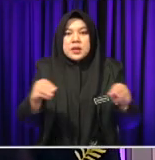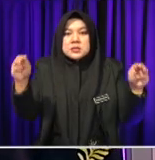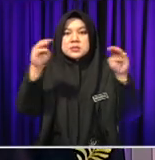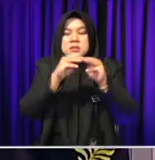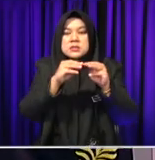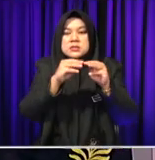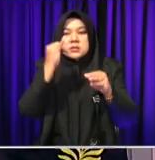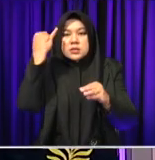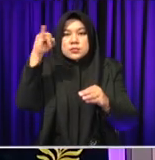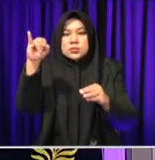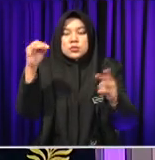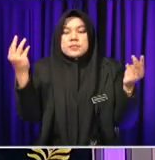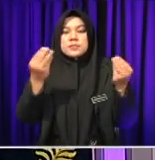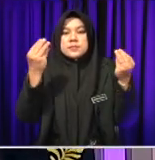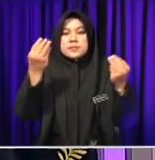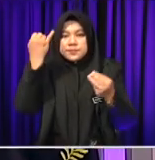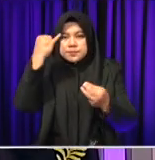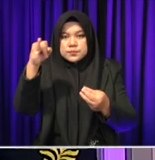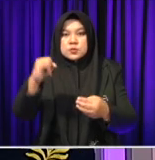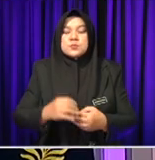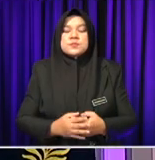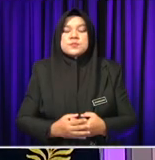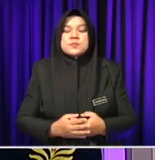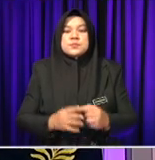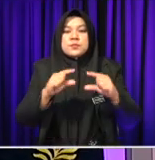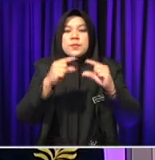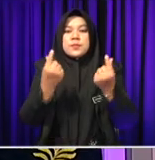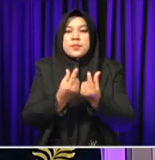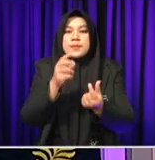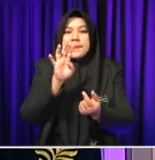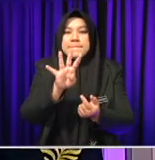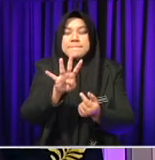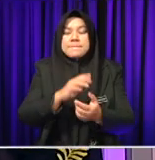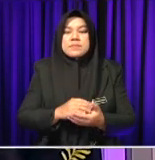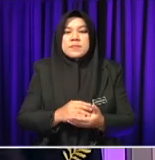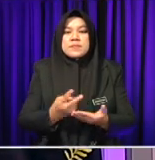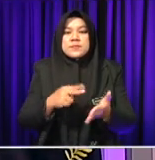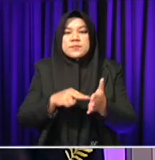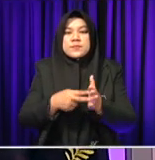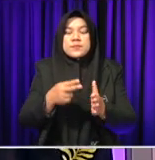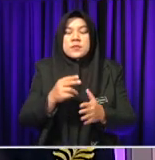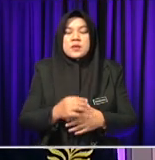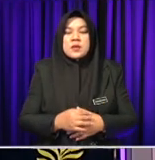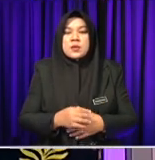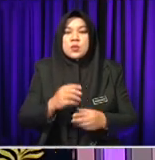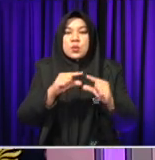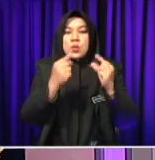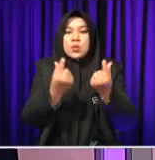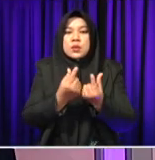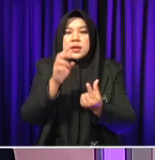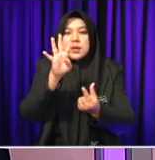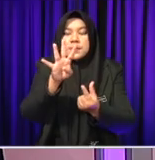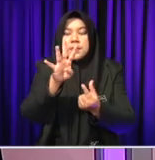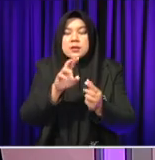sebagainya oke baiklah golongan yang keempat lihat dulu apa maksud golongan yang keempat ni okey dua